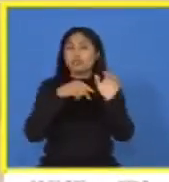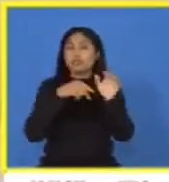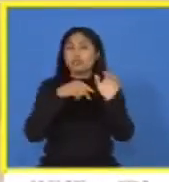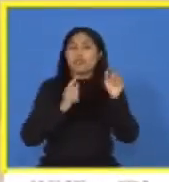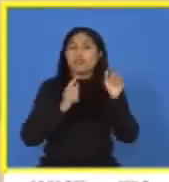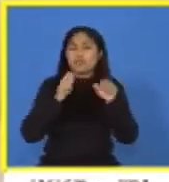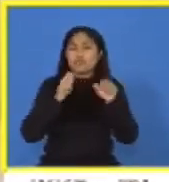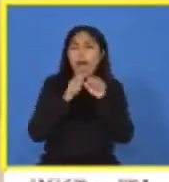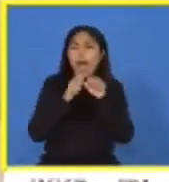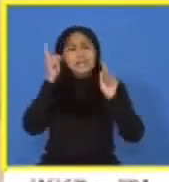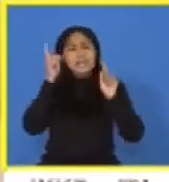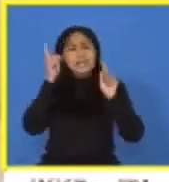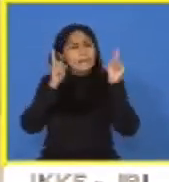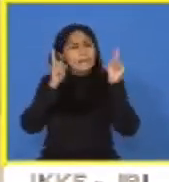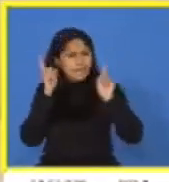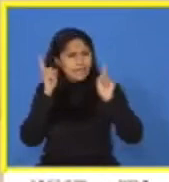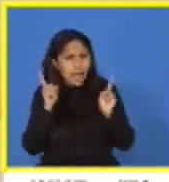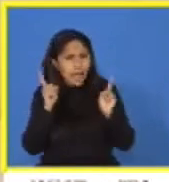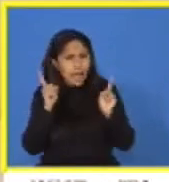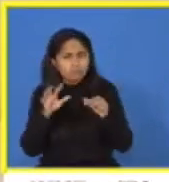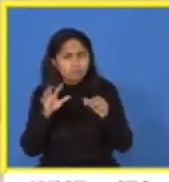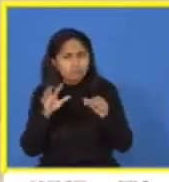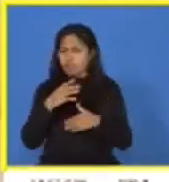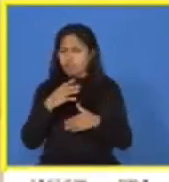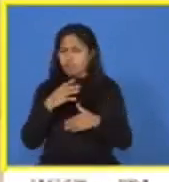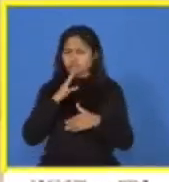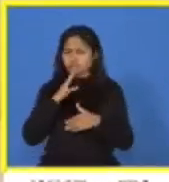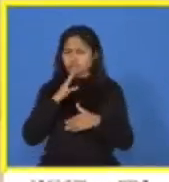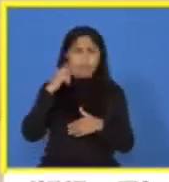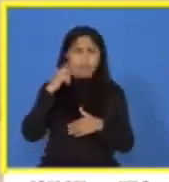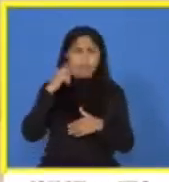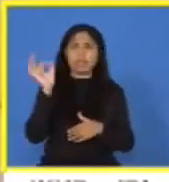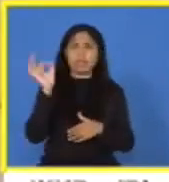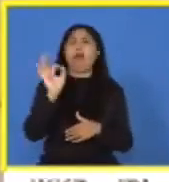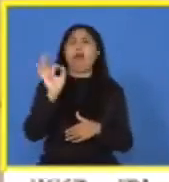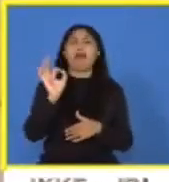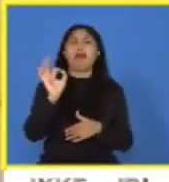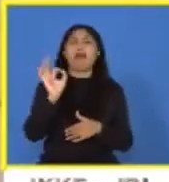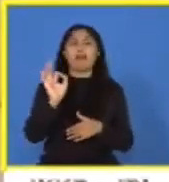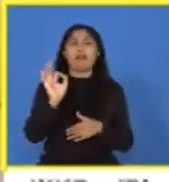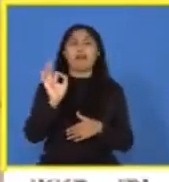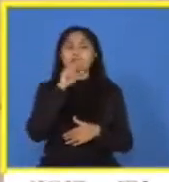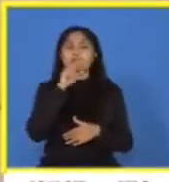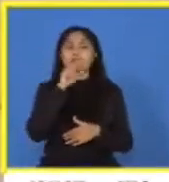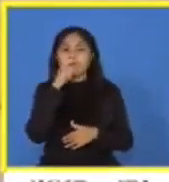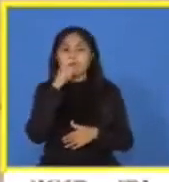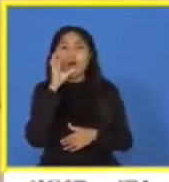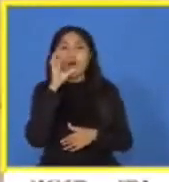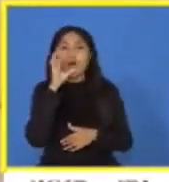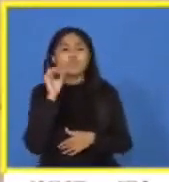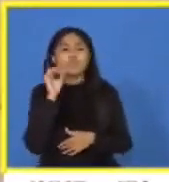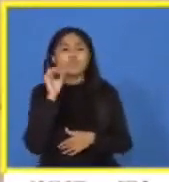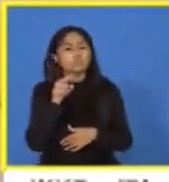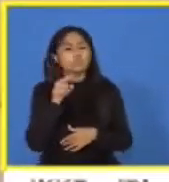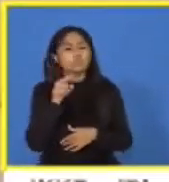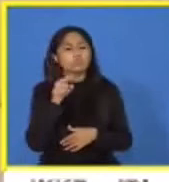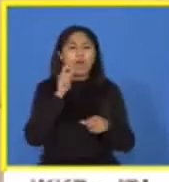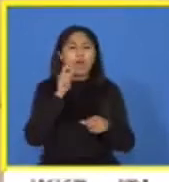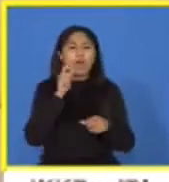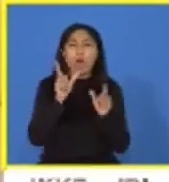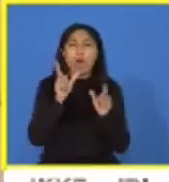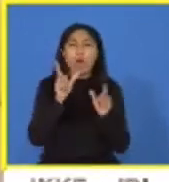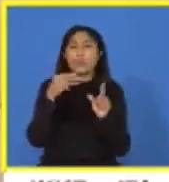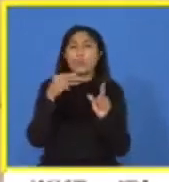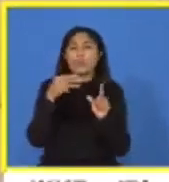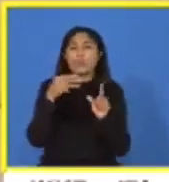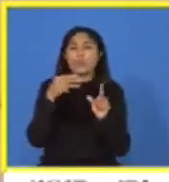terang bahwa belum ada itu. Ya, itu wewenangnya pemerintah Kota Kupang. Tapi kami